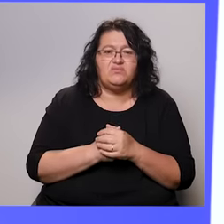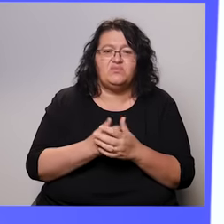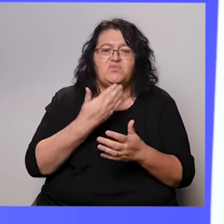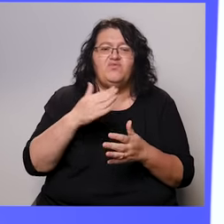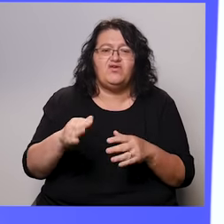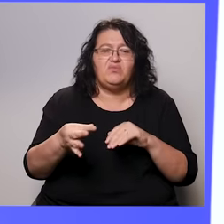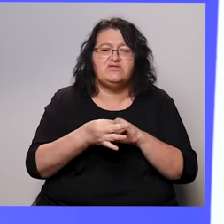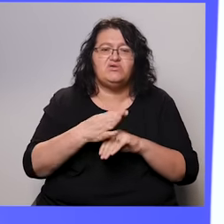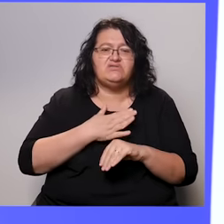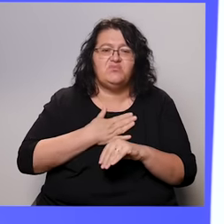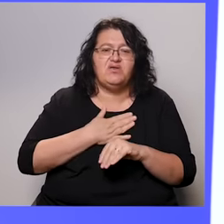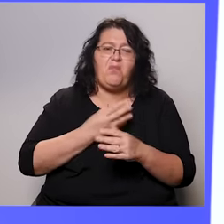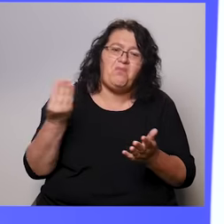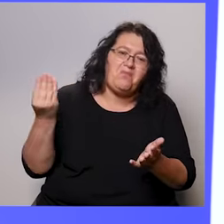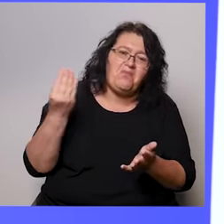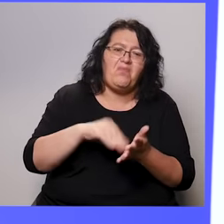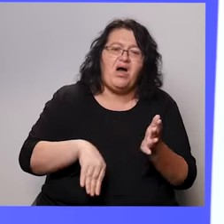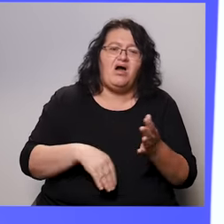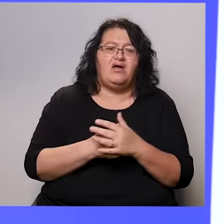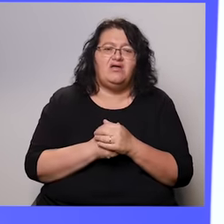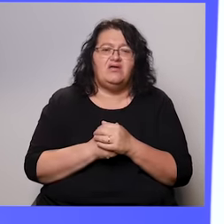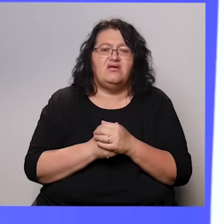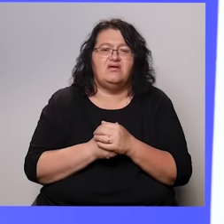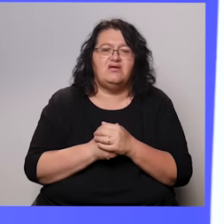nu vreau ca soția să treacă din nou prin